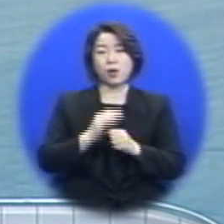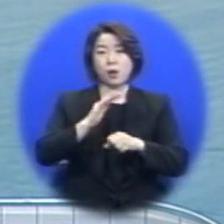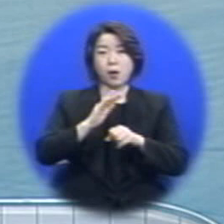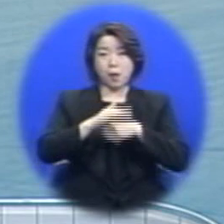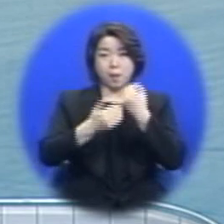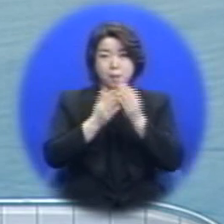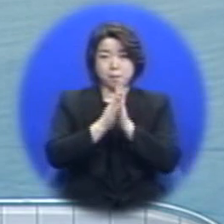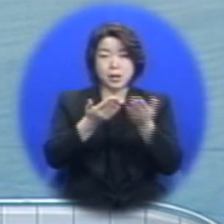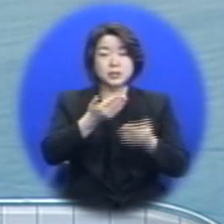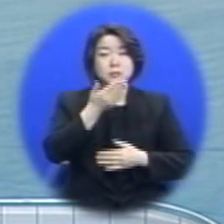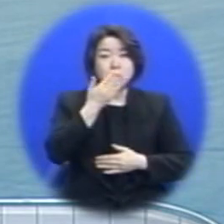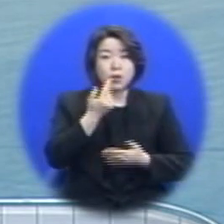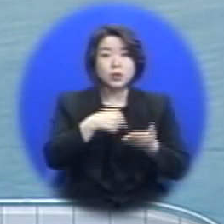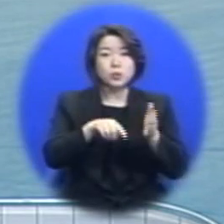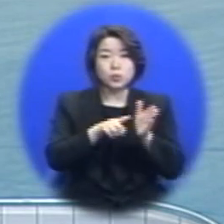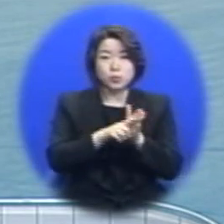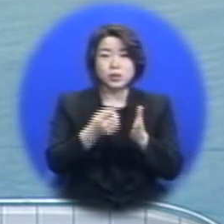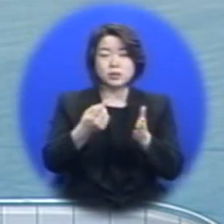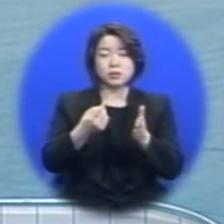말씀을 먹으려면 성경부터 읽어라.